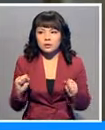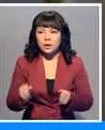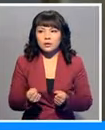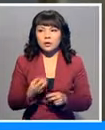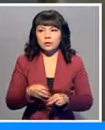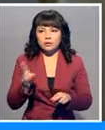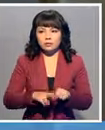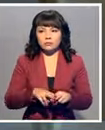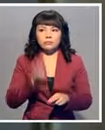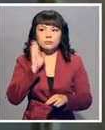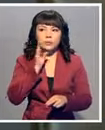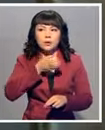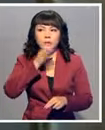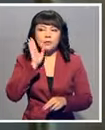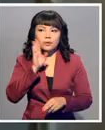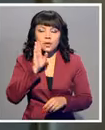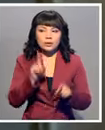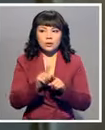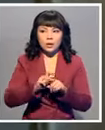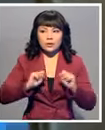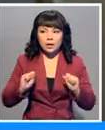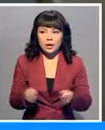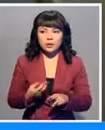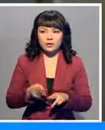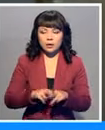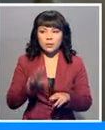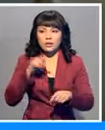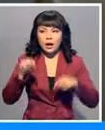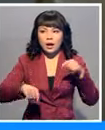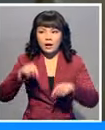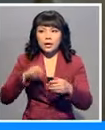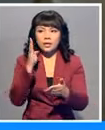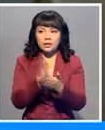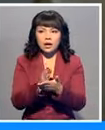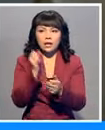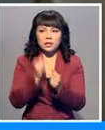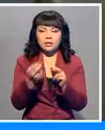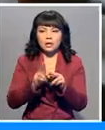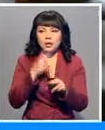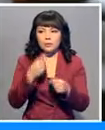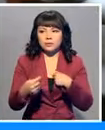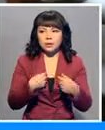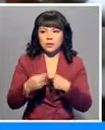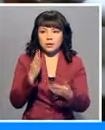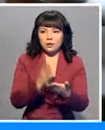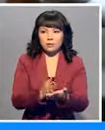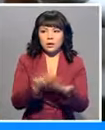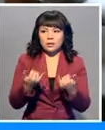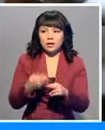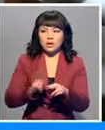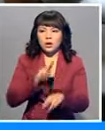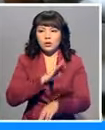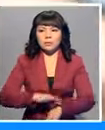Даже мұздай судың трубаларын көріп шықсаңыздар, әр жерден ағып тұрды. Скоро бізде мұздай су да болмайды. Осы